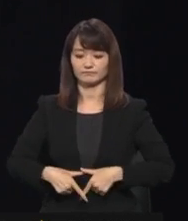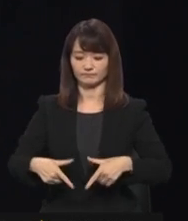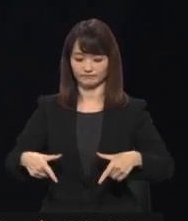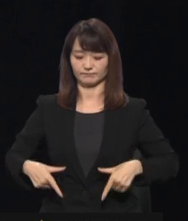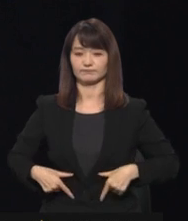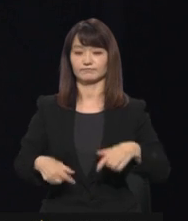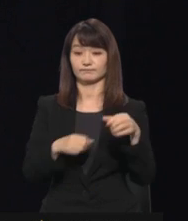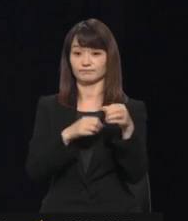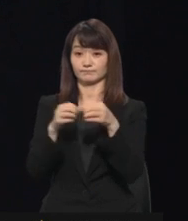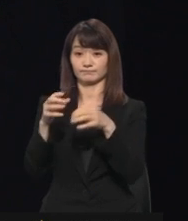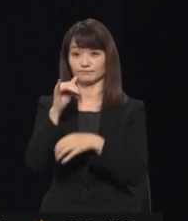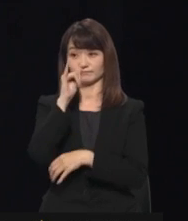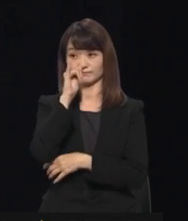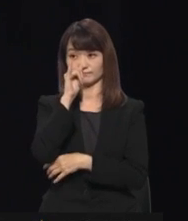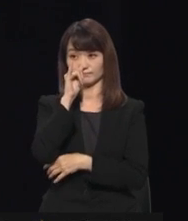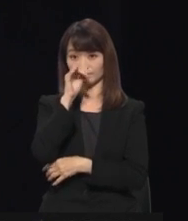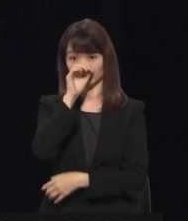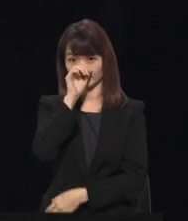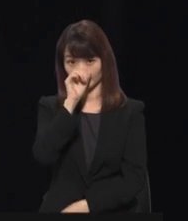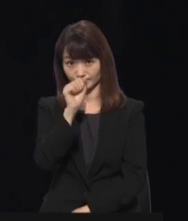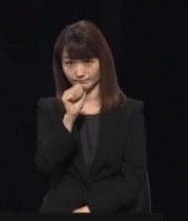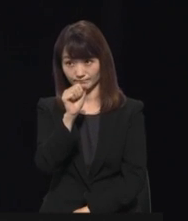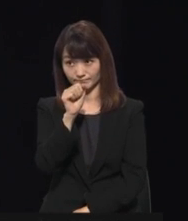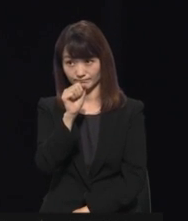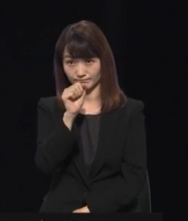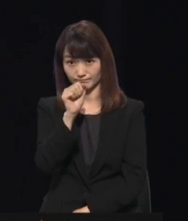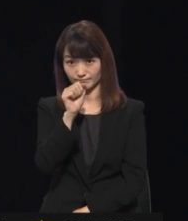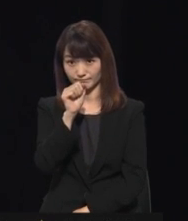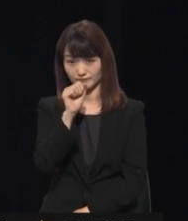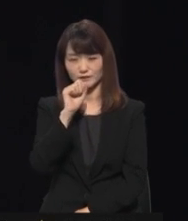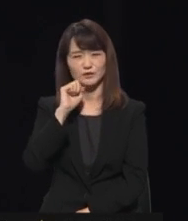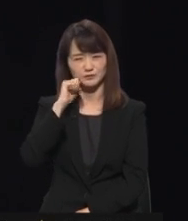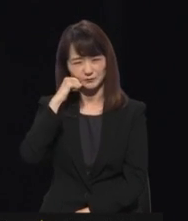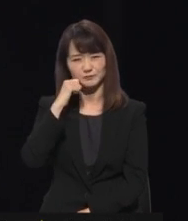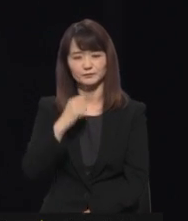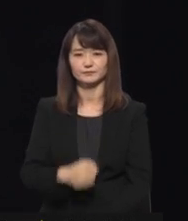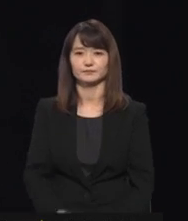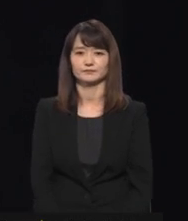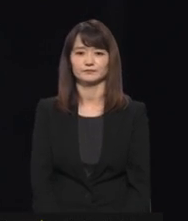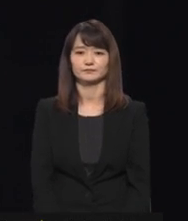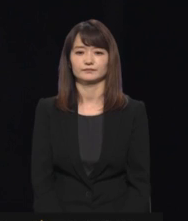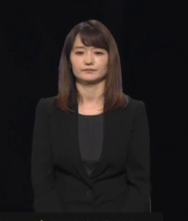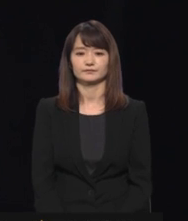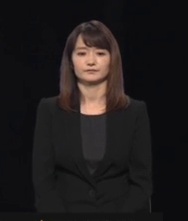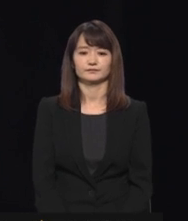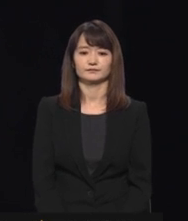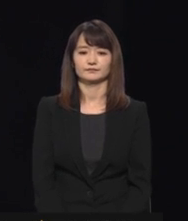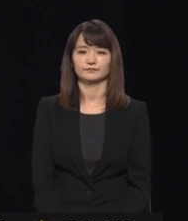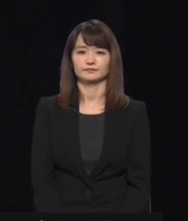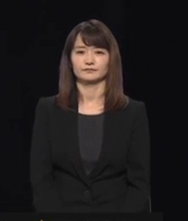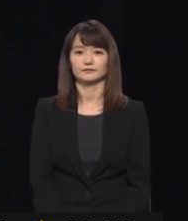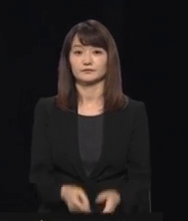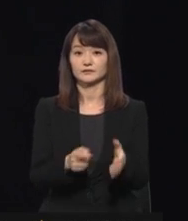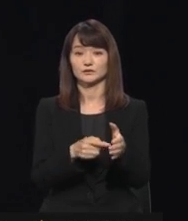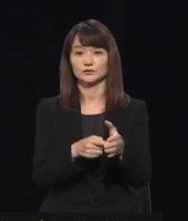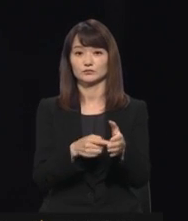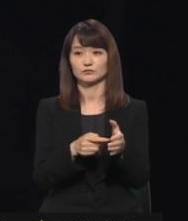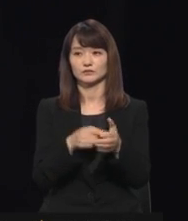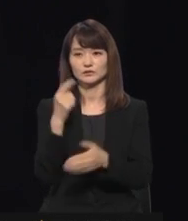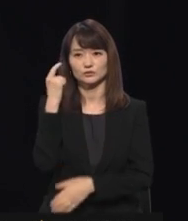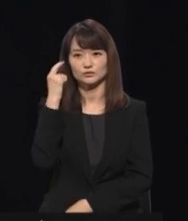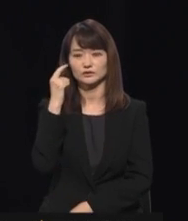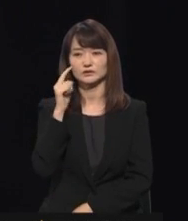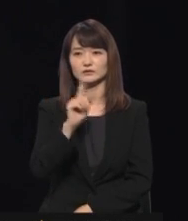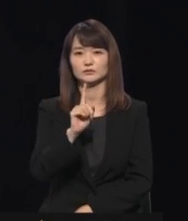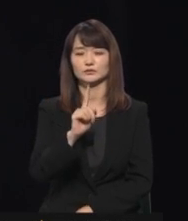있으면 좀 더 더 좋겠지만 그렇게 쉽지 않을 거 같고 근데 제가 지금 속보를 보니까 좀 안타까운 일이